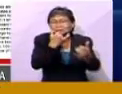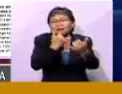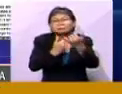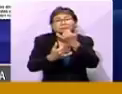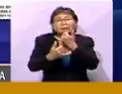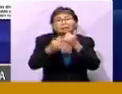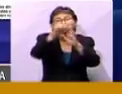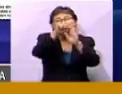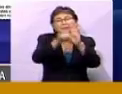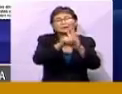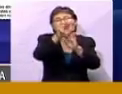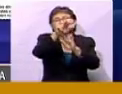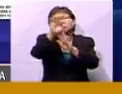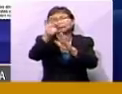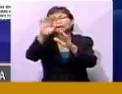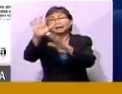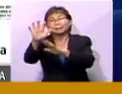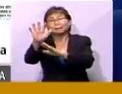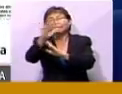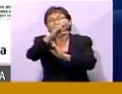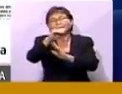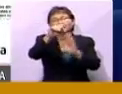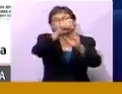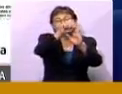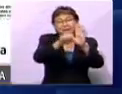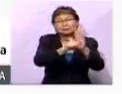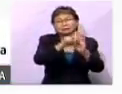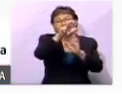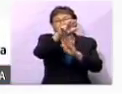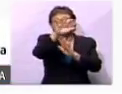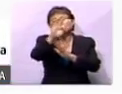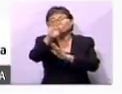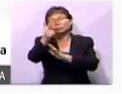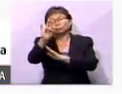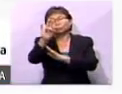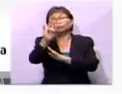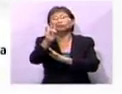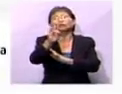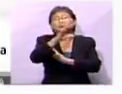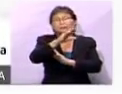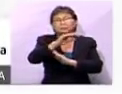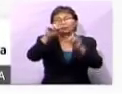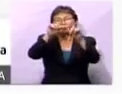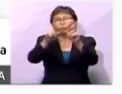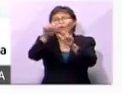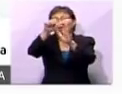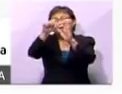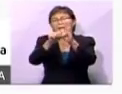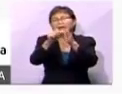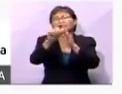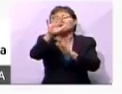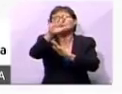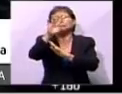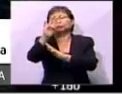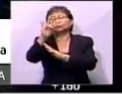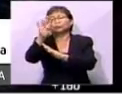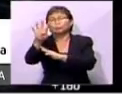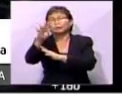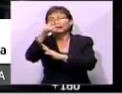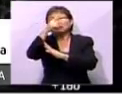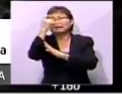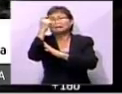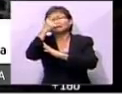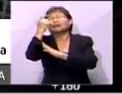mengikut Seksyen 395 dan 397 Kanun Keseksaan dalam Kurungan Akta 574 kerana melakukan